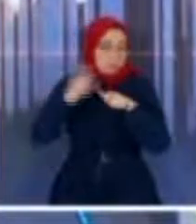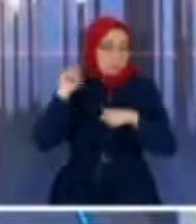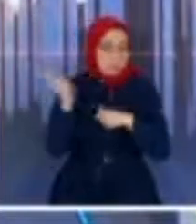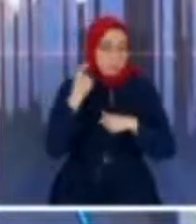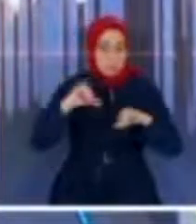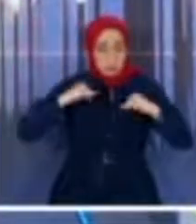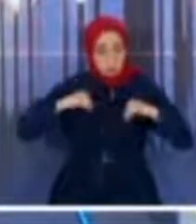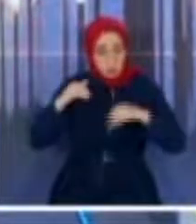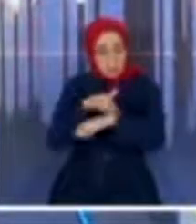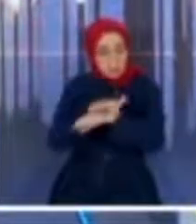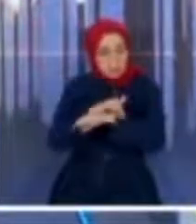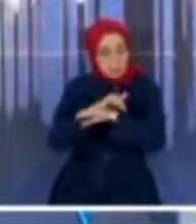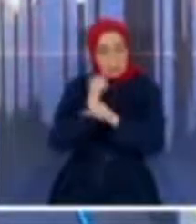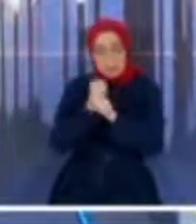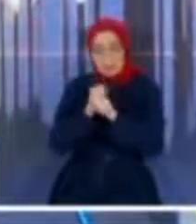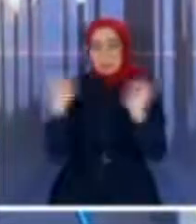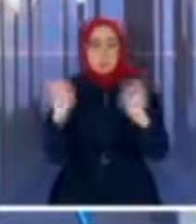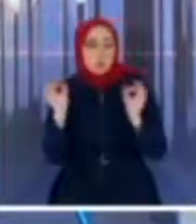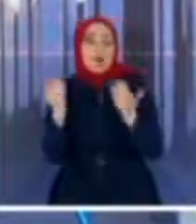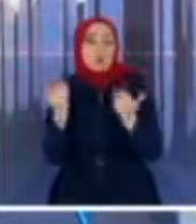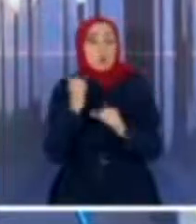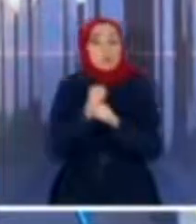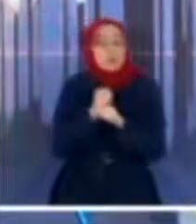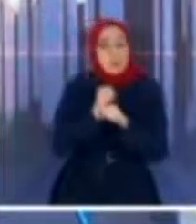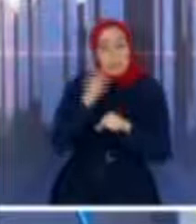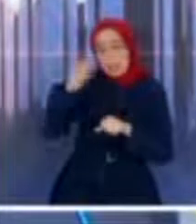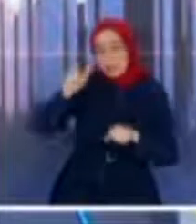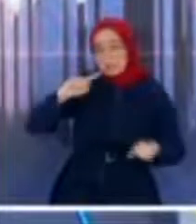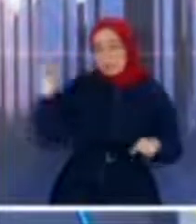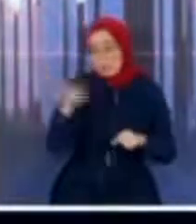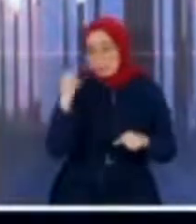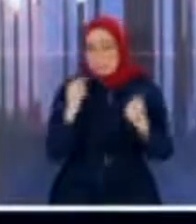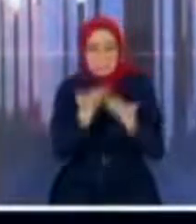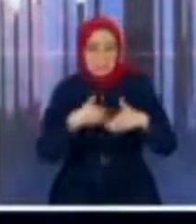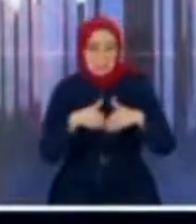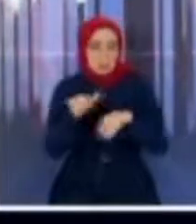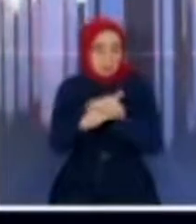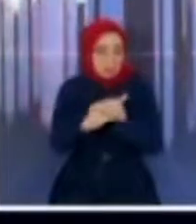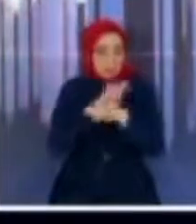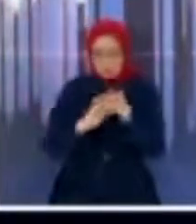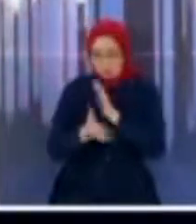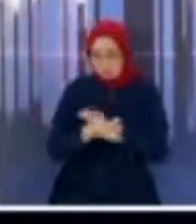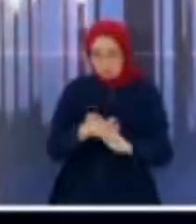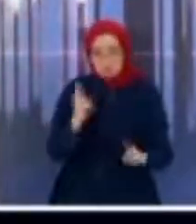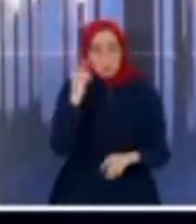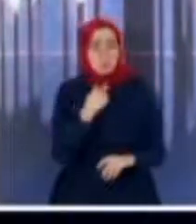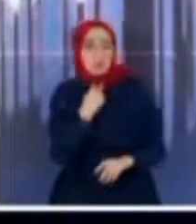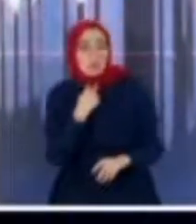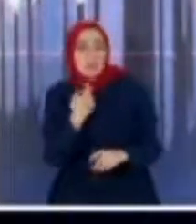العمل اللي يستناو مش تجيهم خدمه كما تعرف الوضعيه اللي نحن فيها توا فماش خدم. دونك خممنا علاش ما